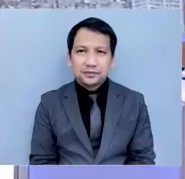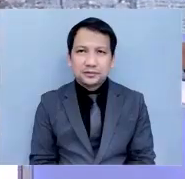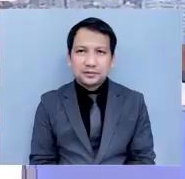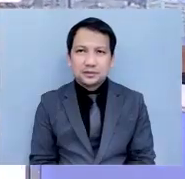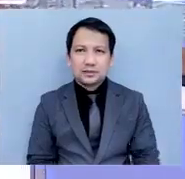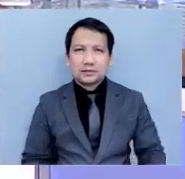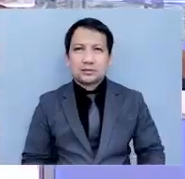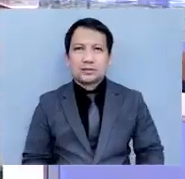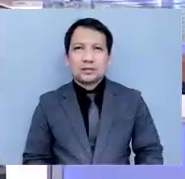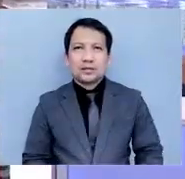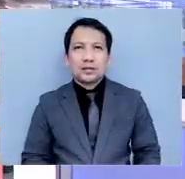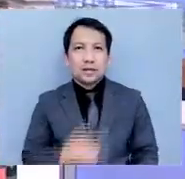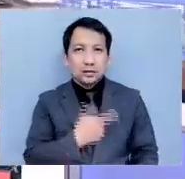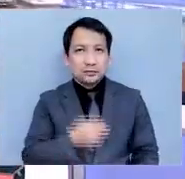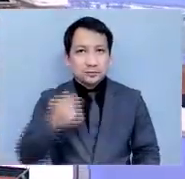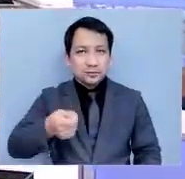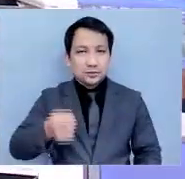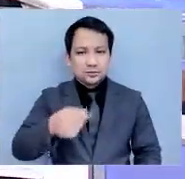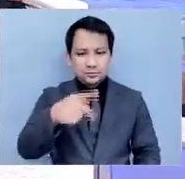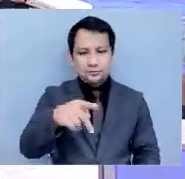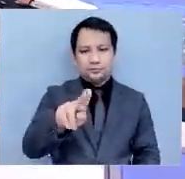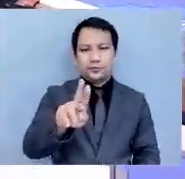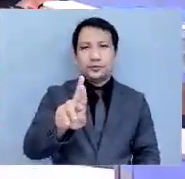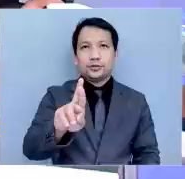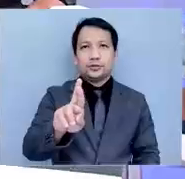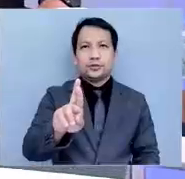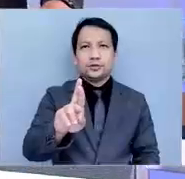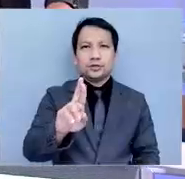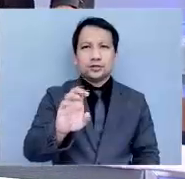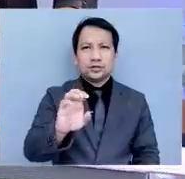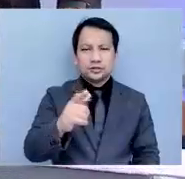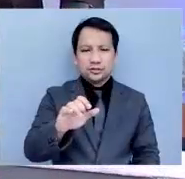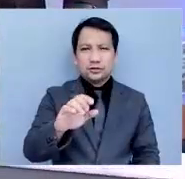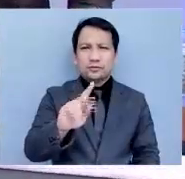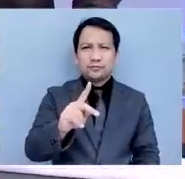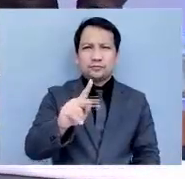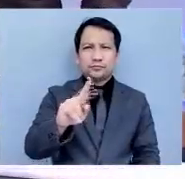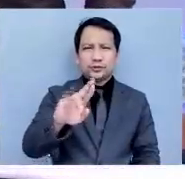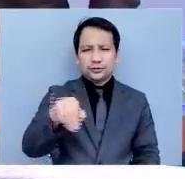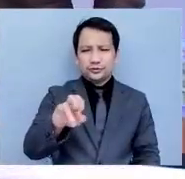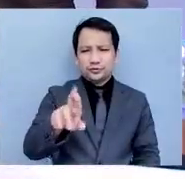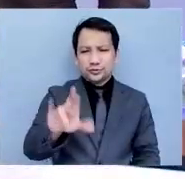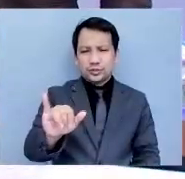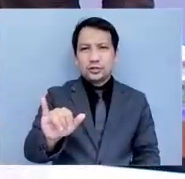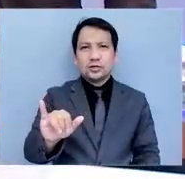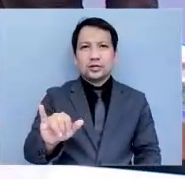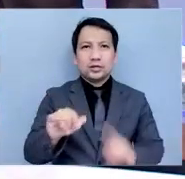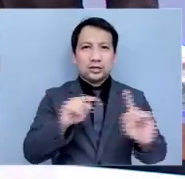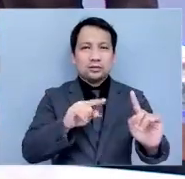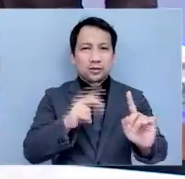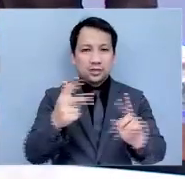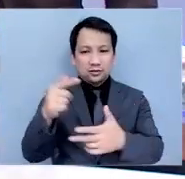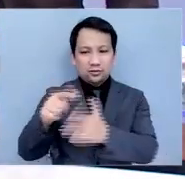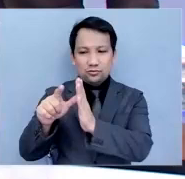Inatulang guilty sa perjury si Peter Jumel Advincula alias Bicoy. Yan ay para sa pagdawit niya sa tatlong abogado kaugnay